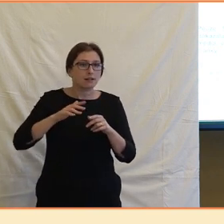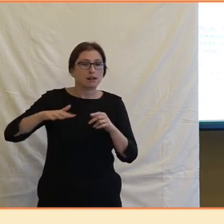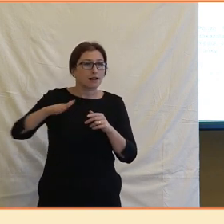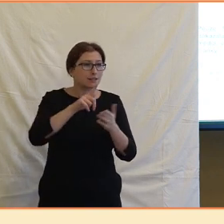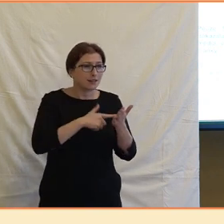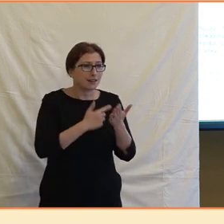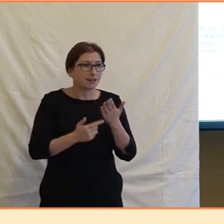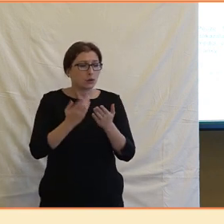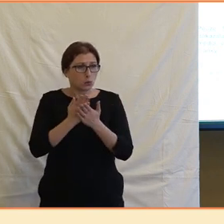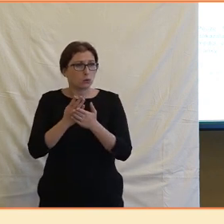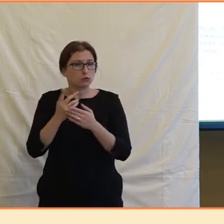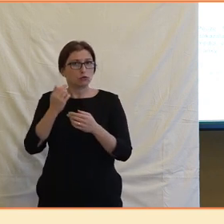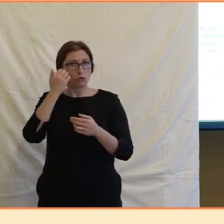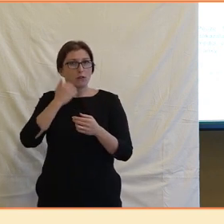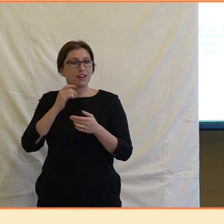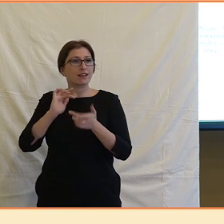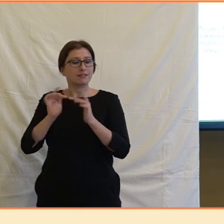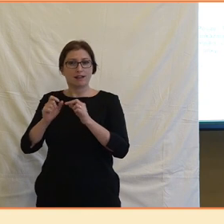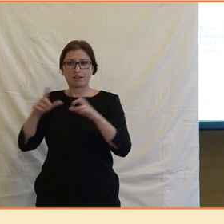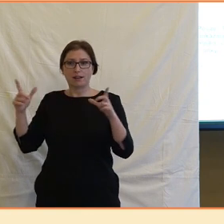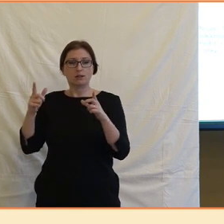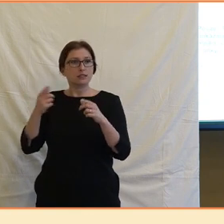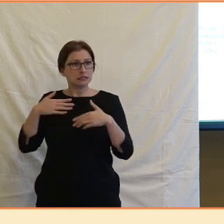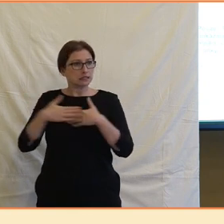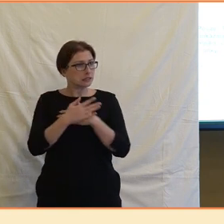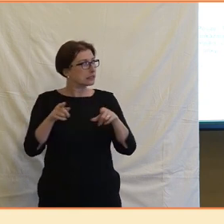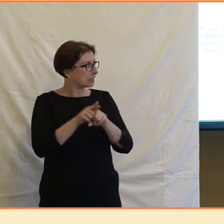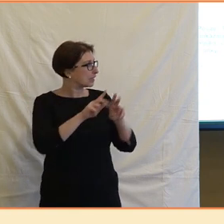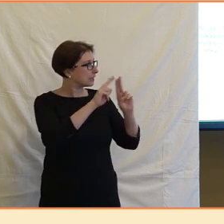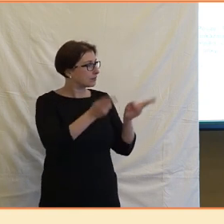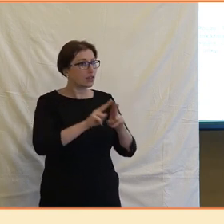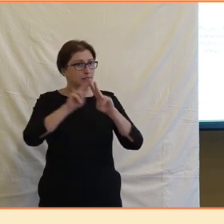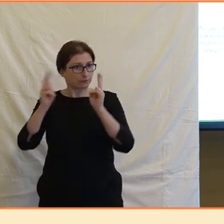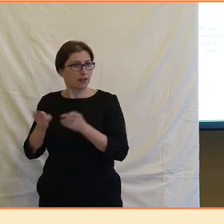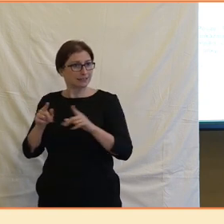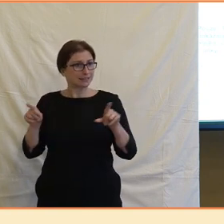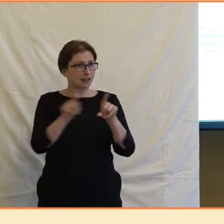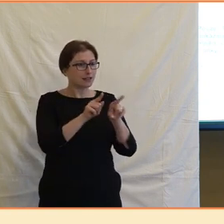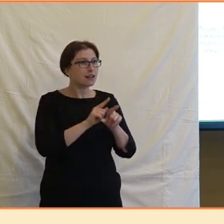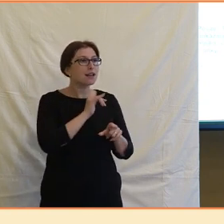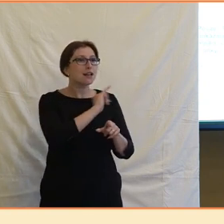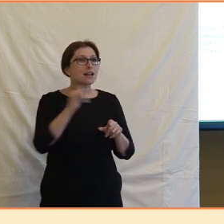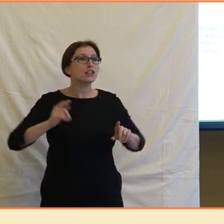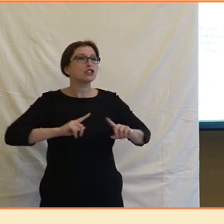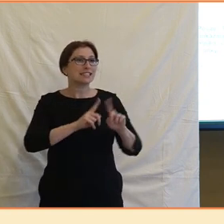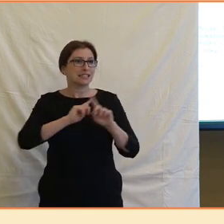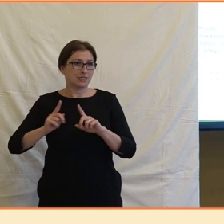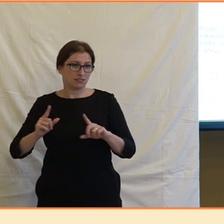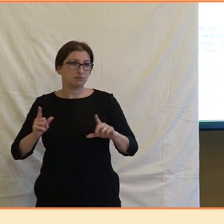protože každý z nás, byť si myslíme, že žijeme ve stejném světě, každý z nás žijeme v jiném